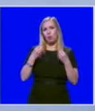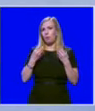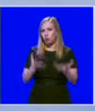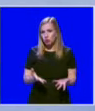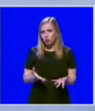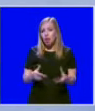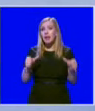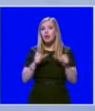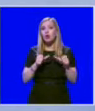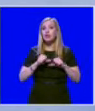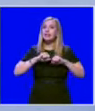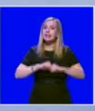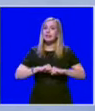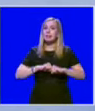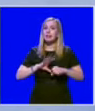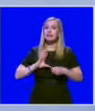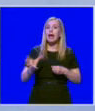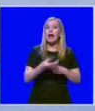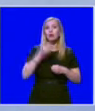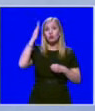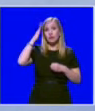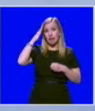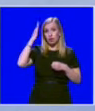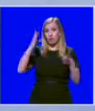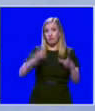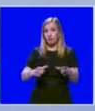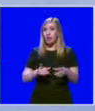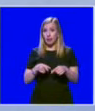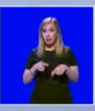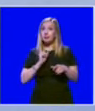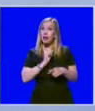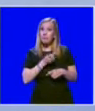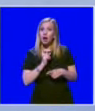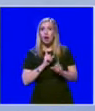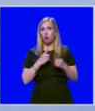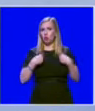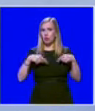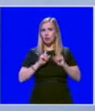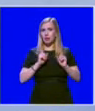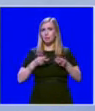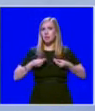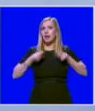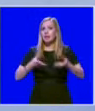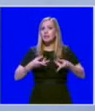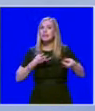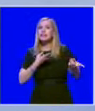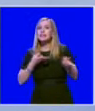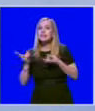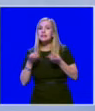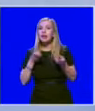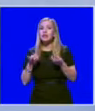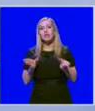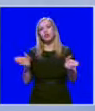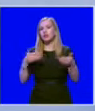на масата заедно с българското правителство и да заплашва, че ако ние им позволим те да си изнасят готовите нефтини продукти, те ще ли да